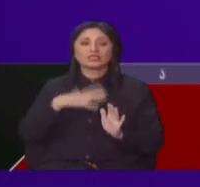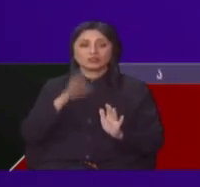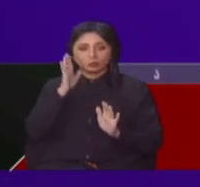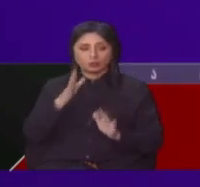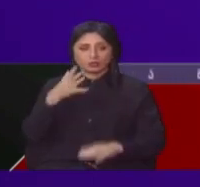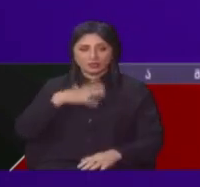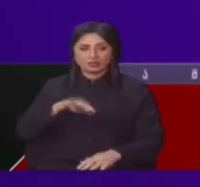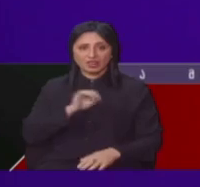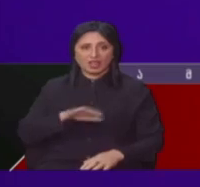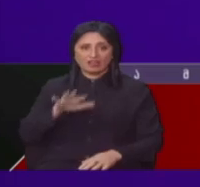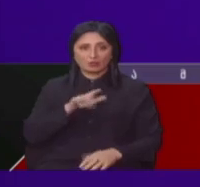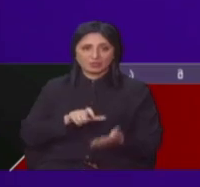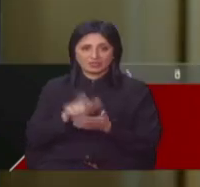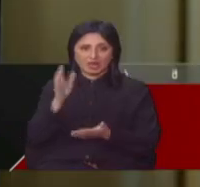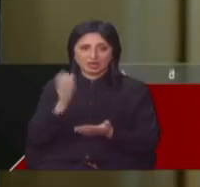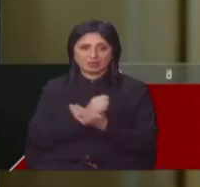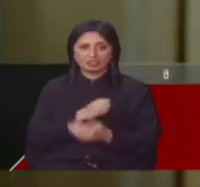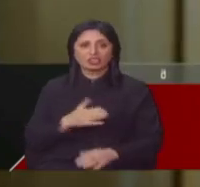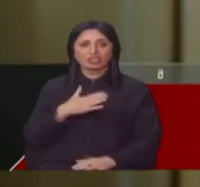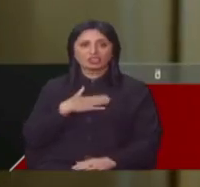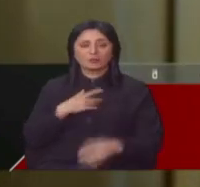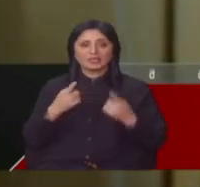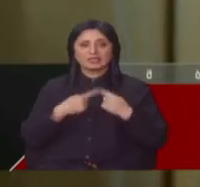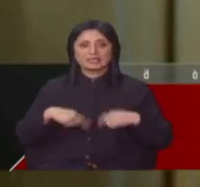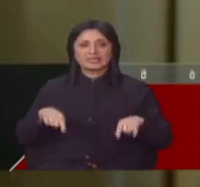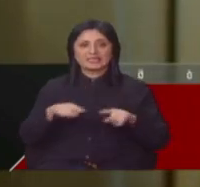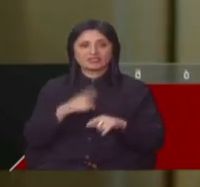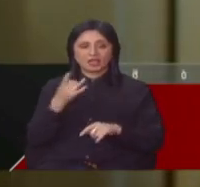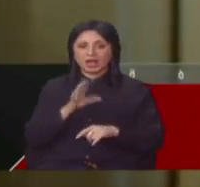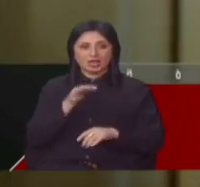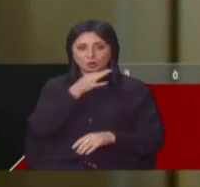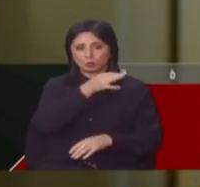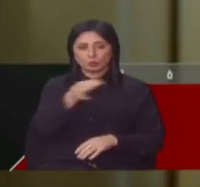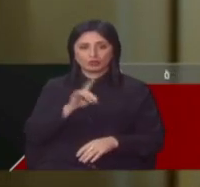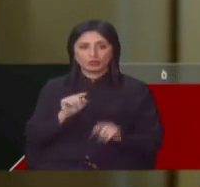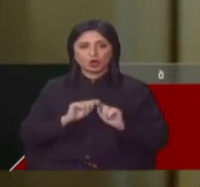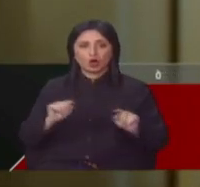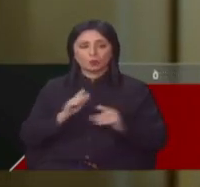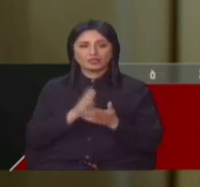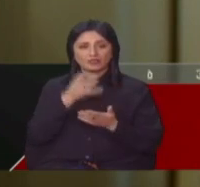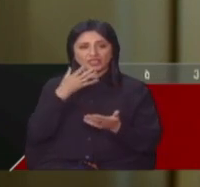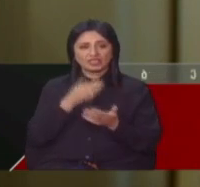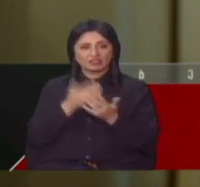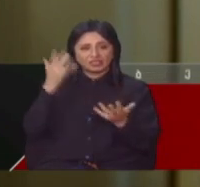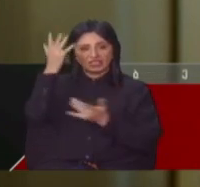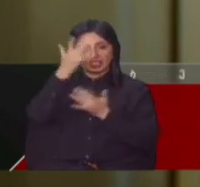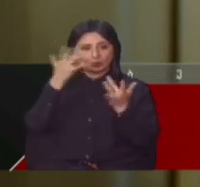da sakartvelos evropulman gzam gaimarchvis ჩვენ საზოგადოებას არაერთხელ უთხარით, რომ ოპოზიციას აქვს თავისი